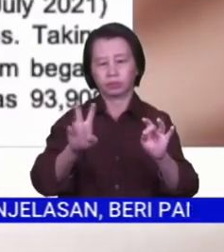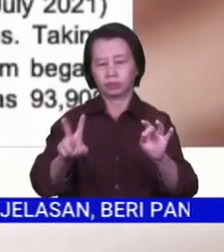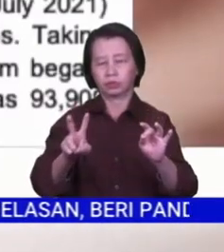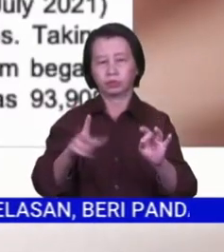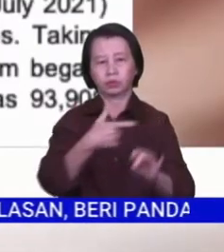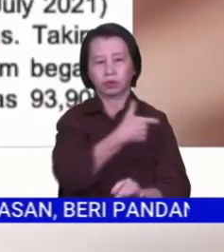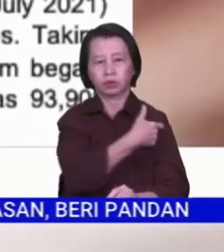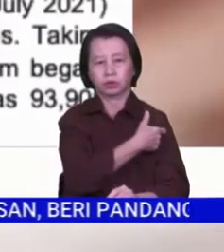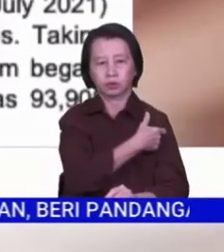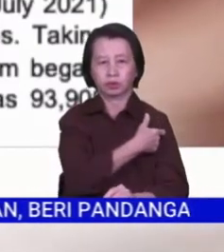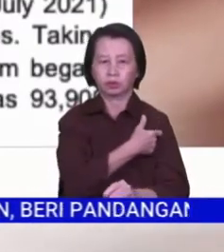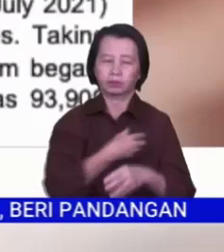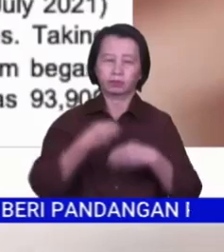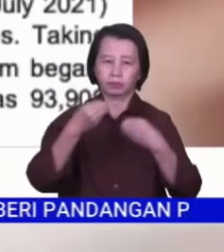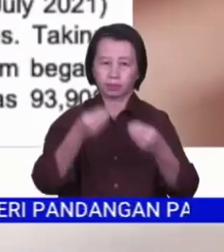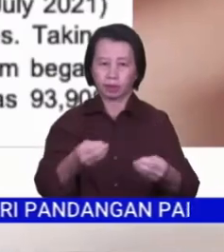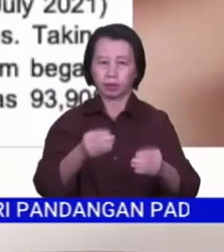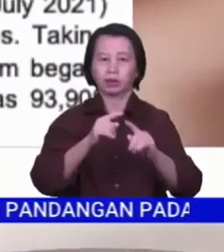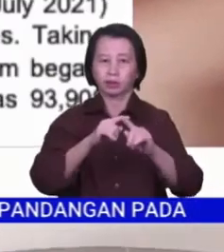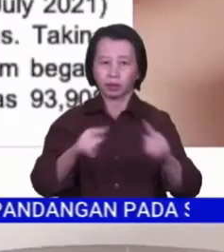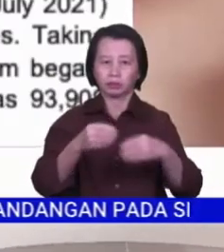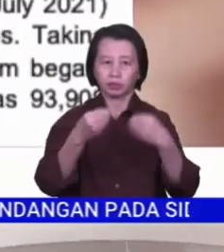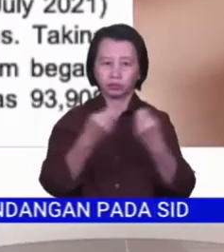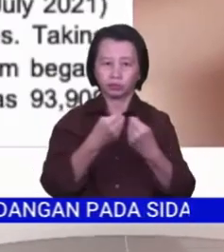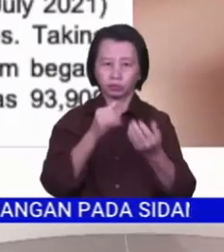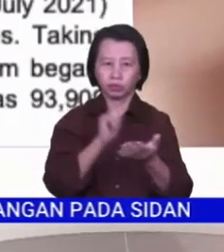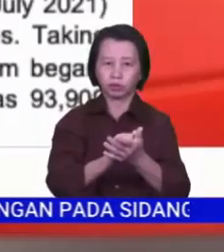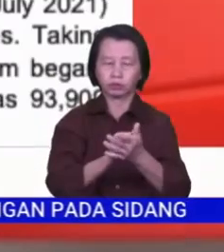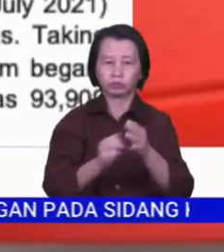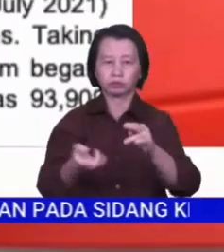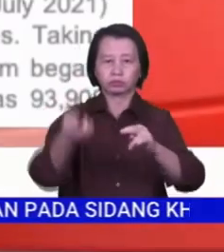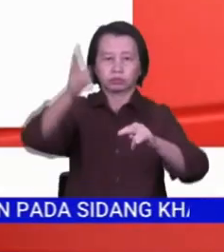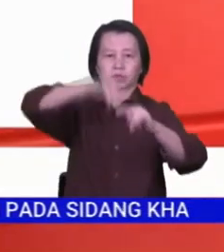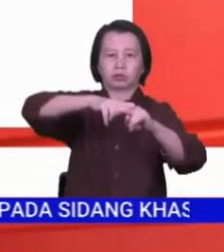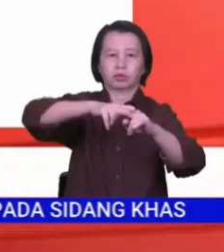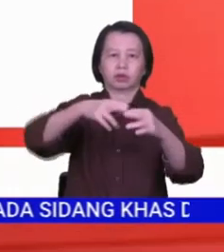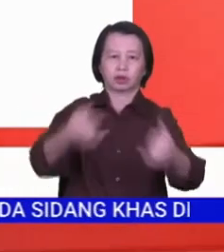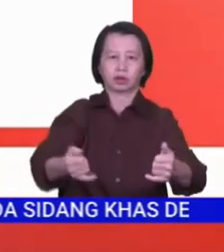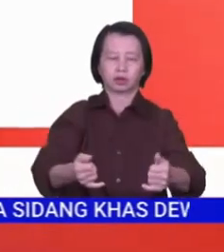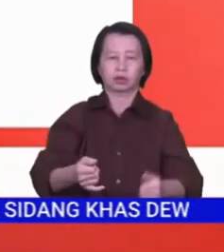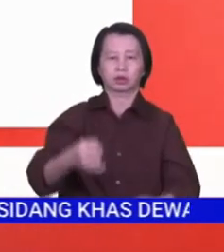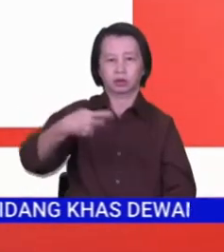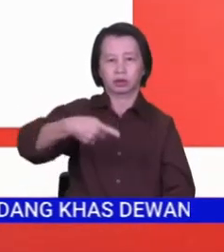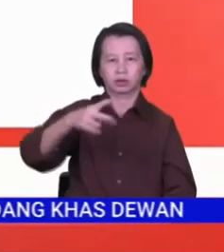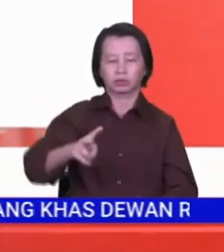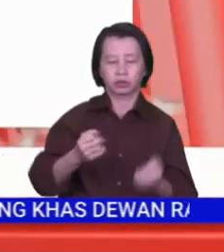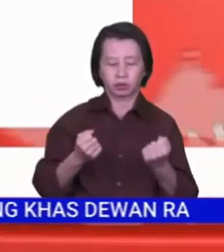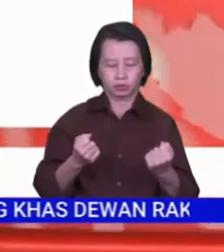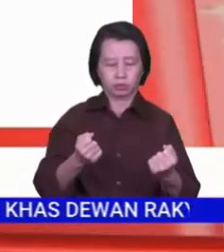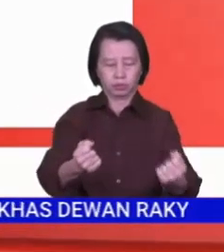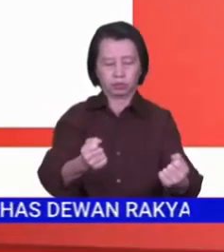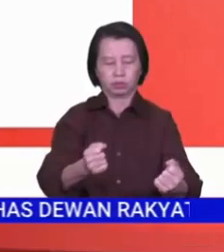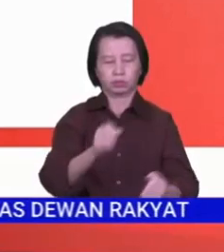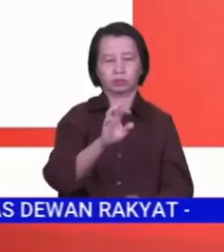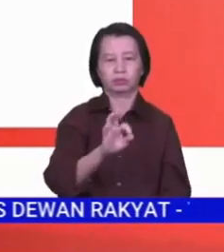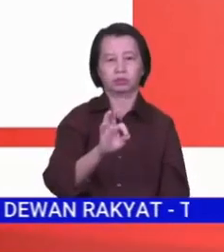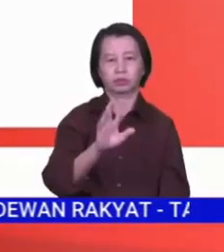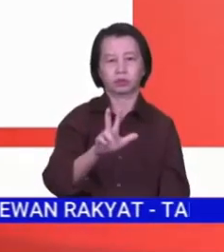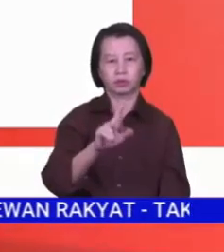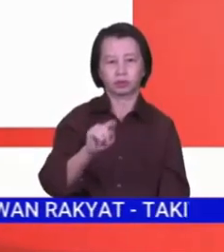8,842 dos telah diberikan. Namun jumlah tersebut telah meningkat sepanjang operasi PPV bergerak dengan